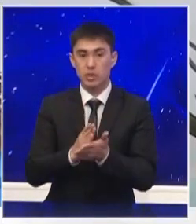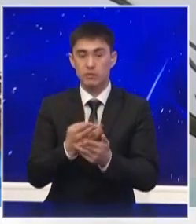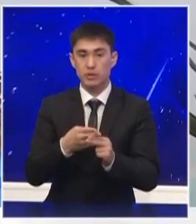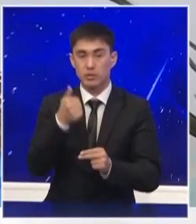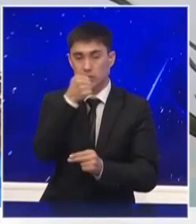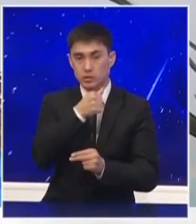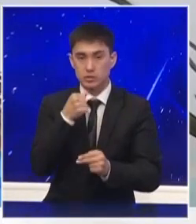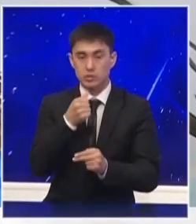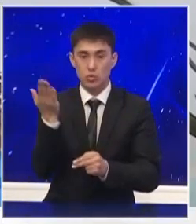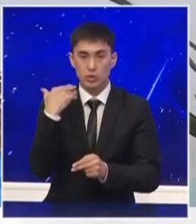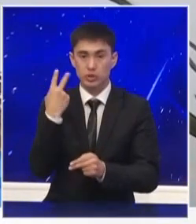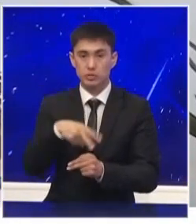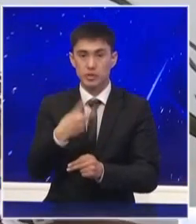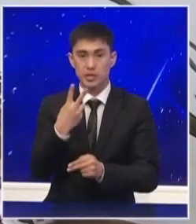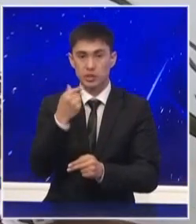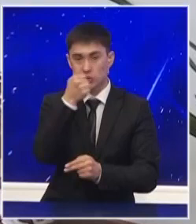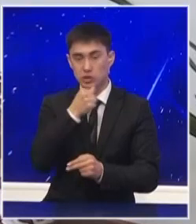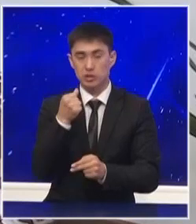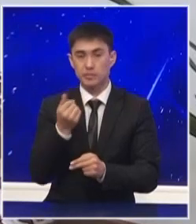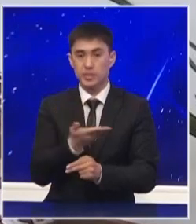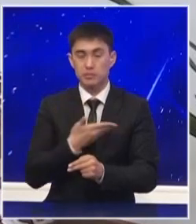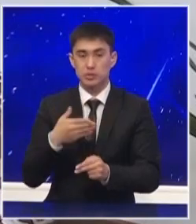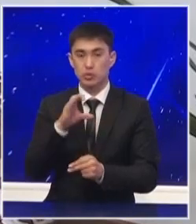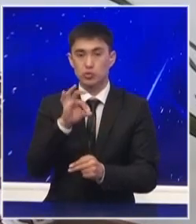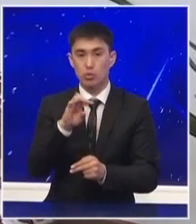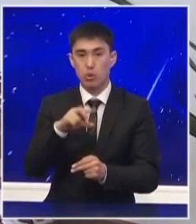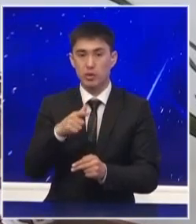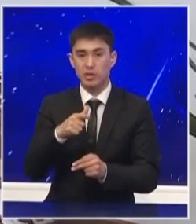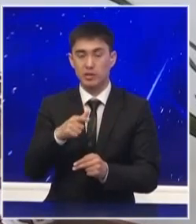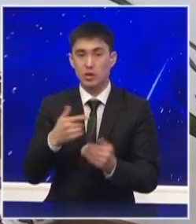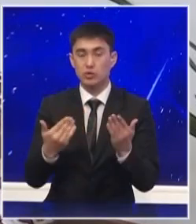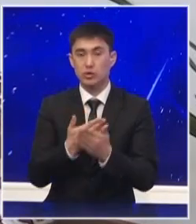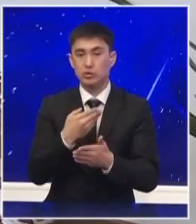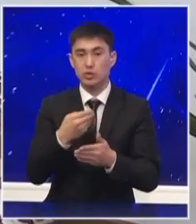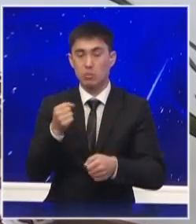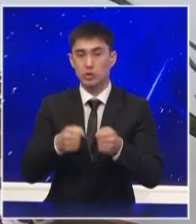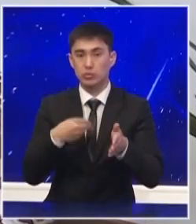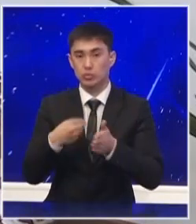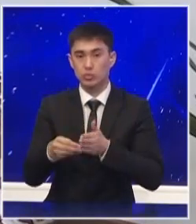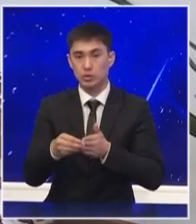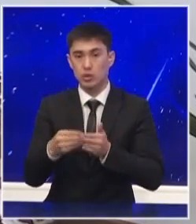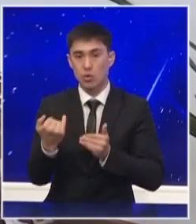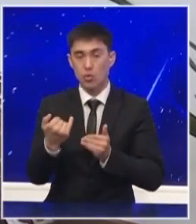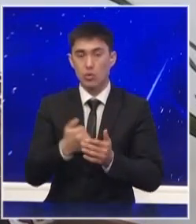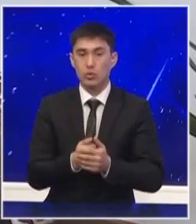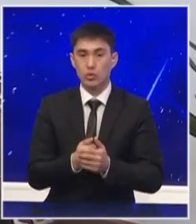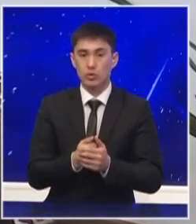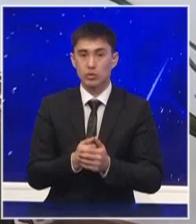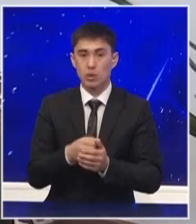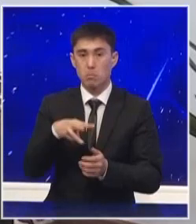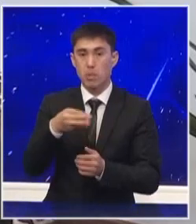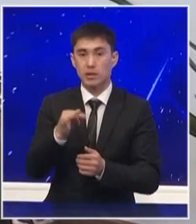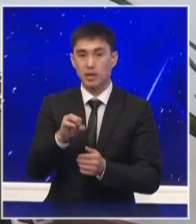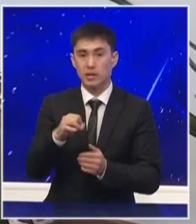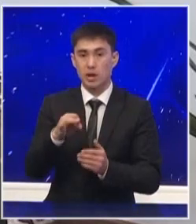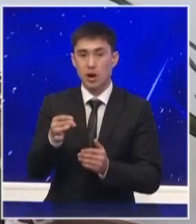жылы өткен 22-ші жылы бізге Соболь дейтін жаңадан машина алынды. Ол Шалғай ауыл болғандықтан Матай ауылына